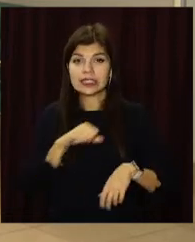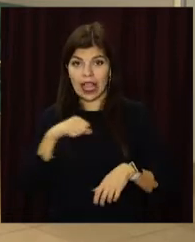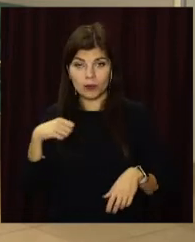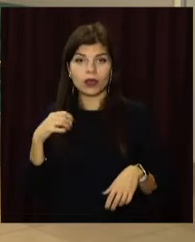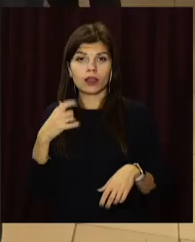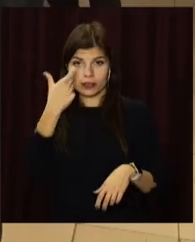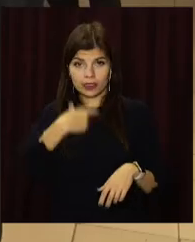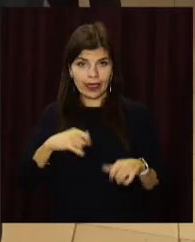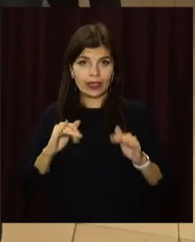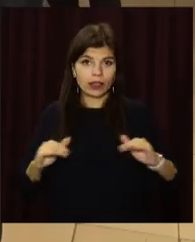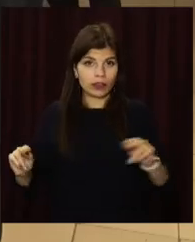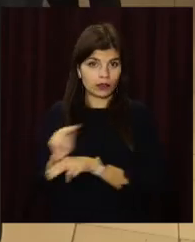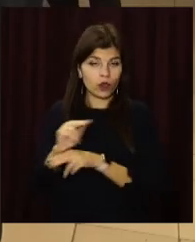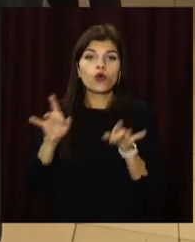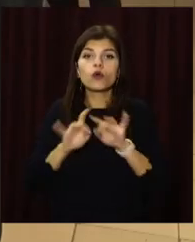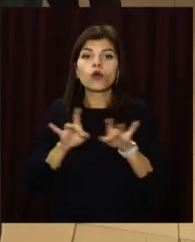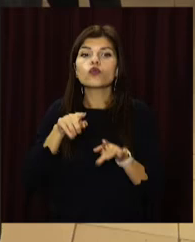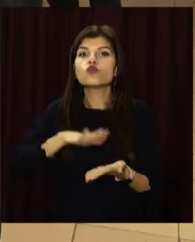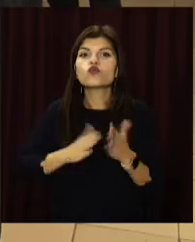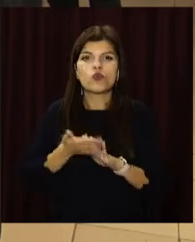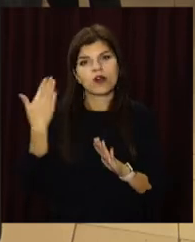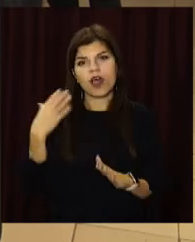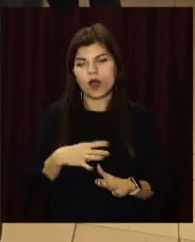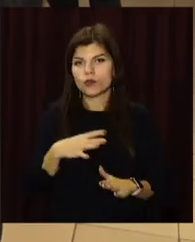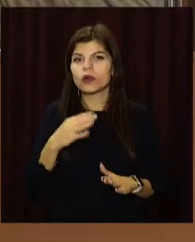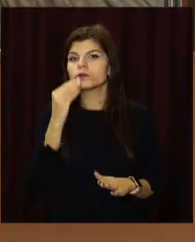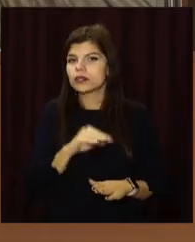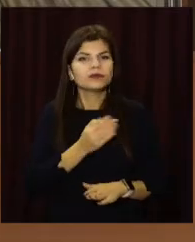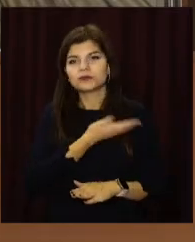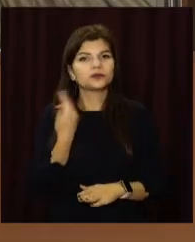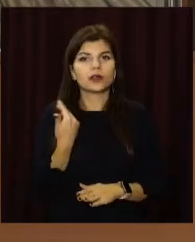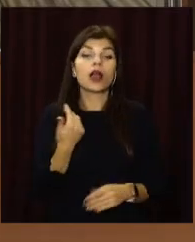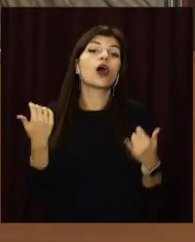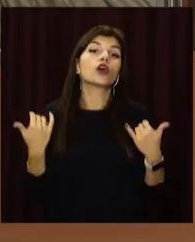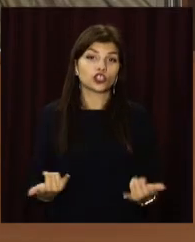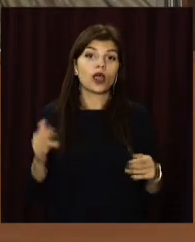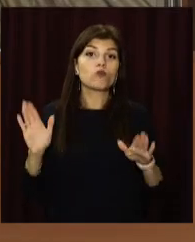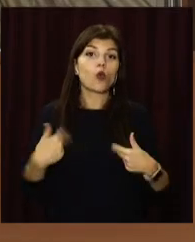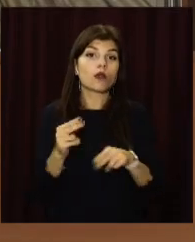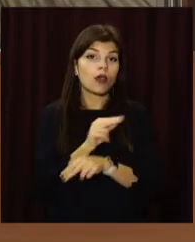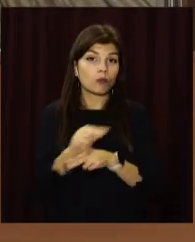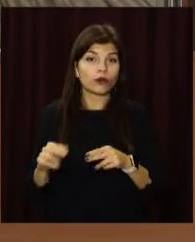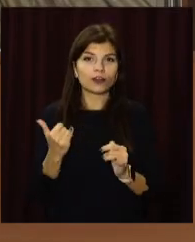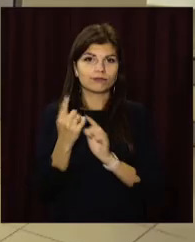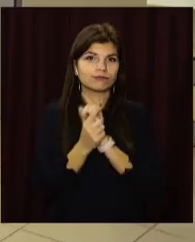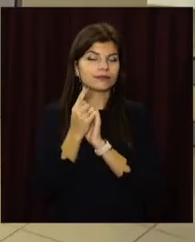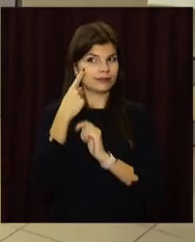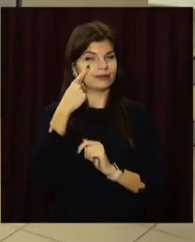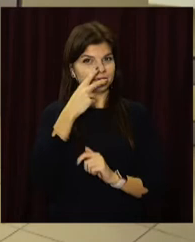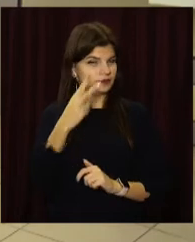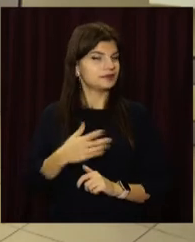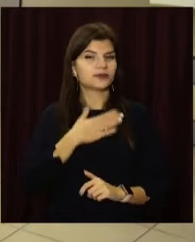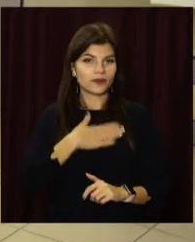і лікувала дітей. Розповідає, умови тут були далекі від ідеалу. Тепер же приміщення після ремонту, каже, радує око. А